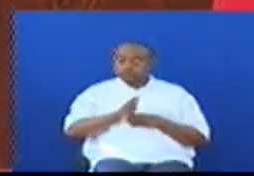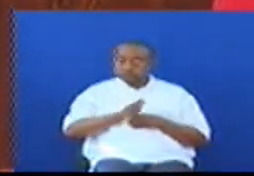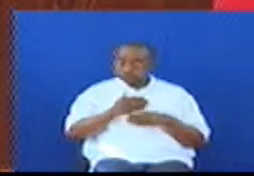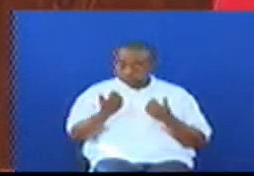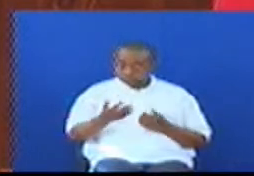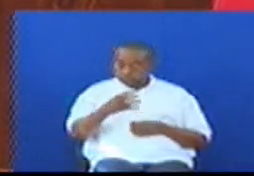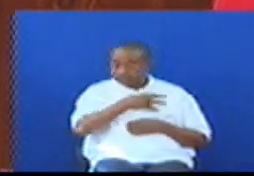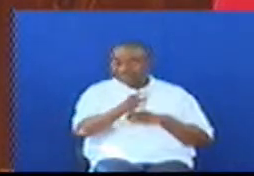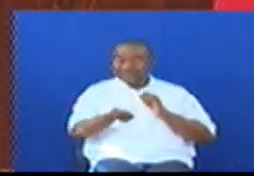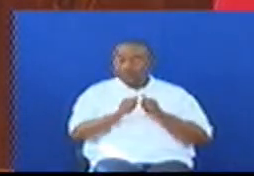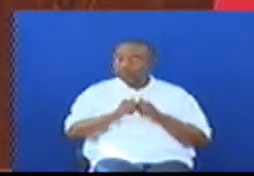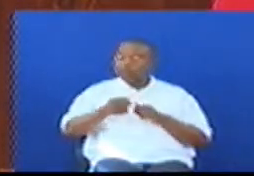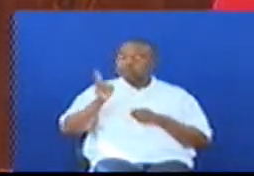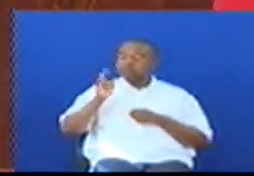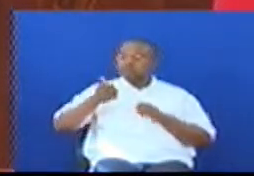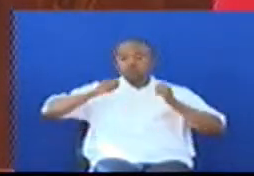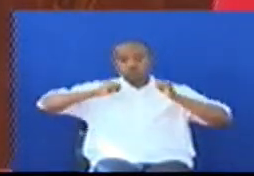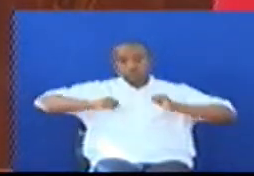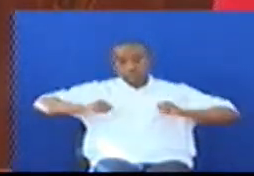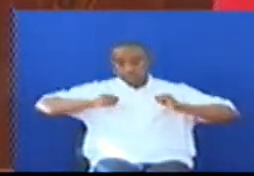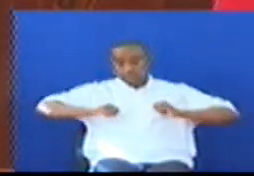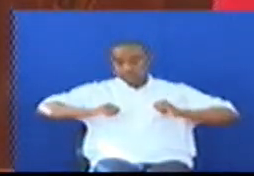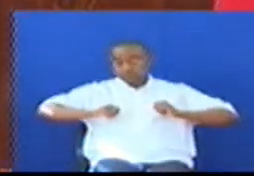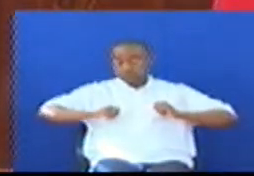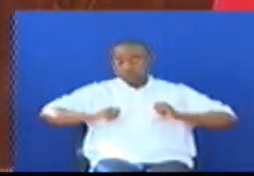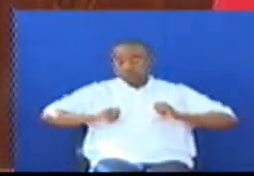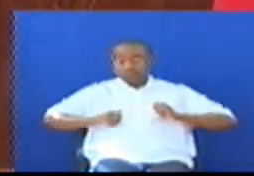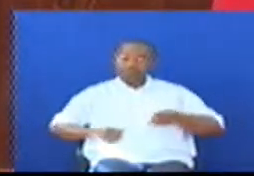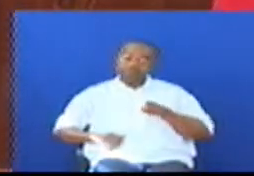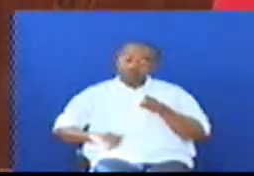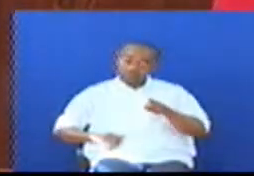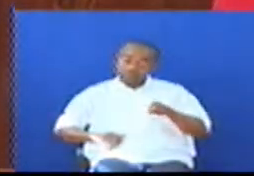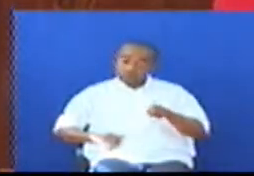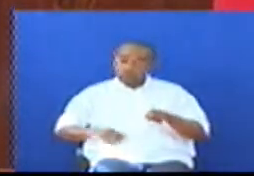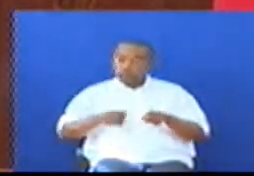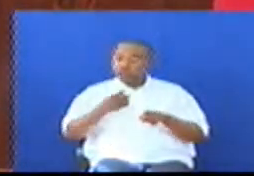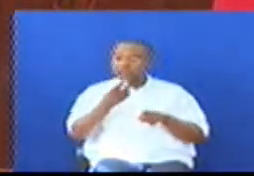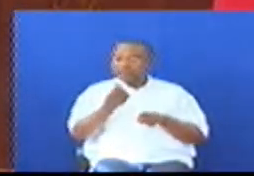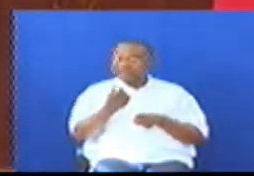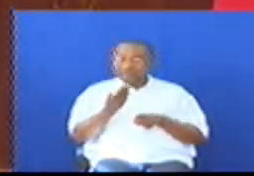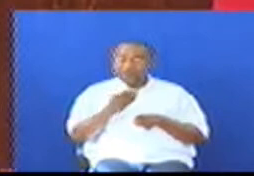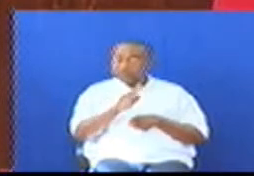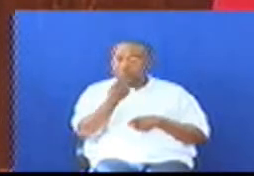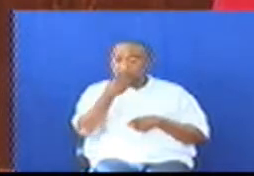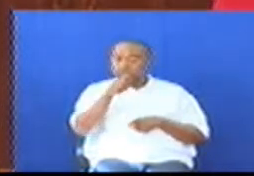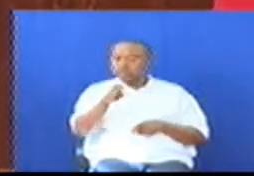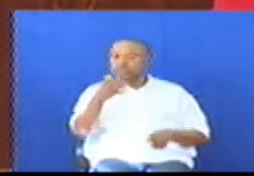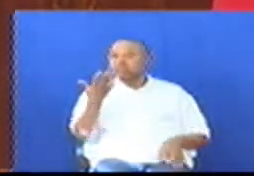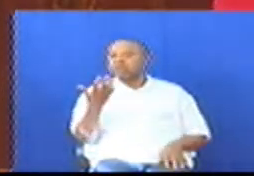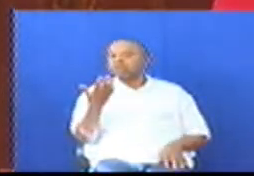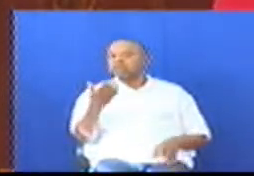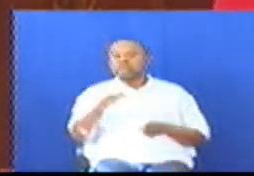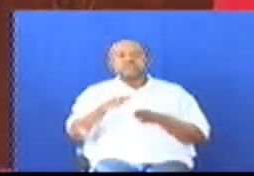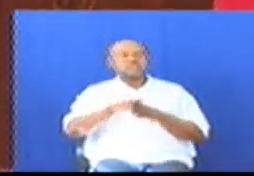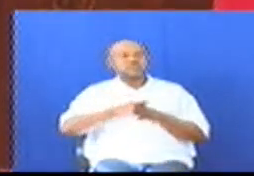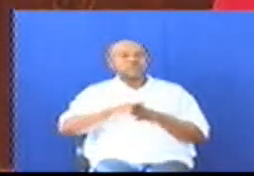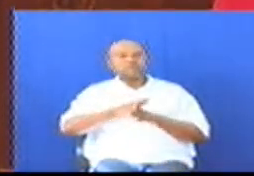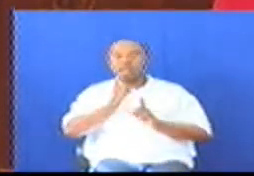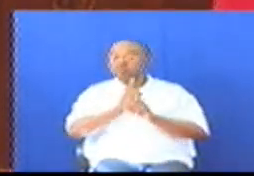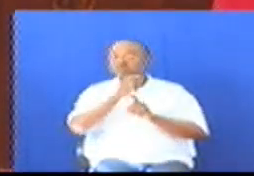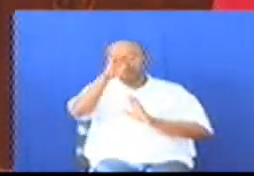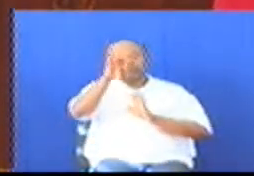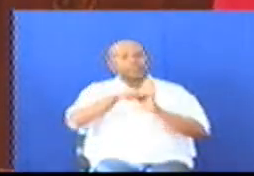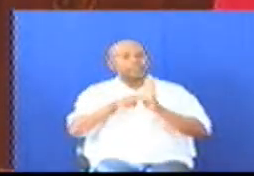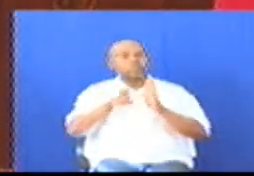Wizara ya Maliasili na Utalii, ambapo inaonekana kuna fedha takriban 1.5 billion zilitumika bila kufata